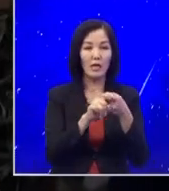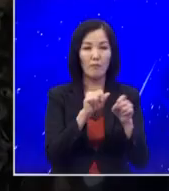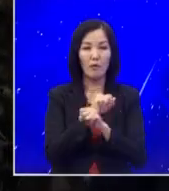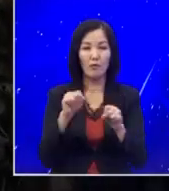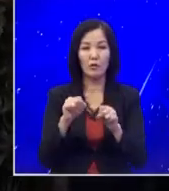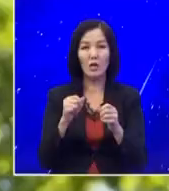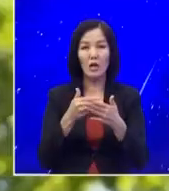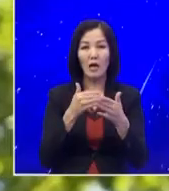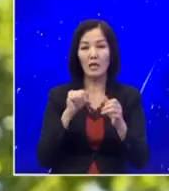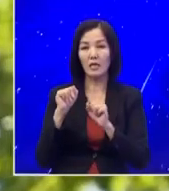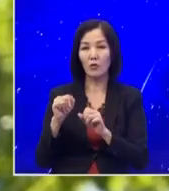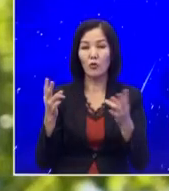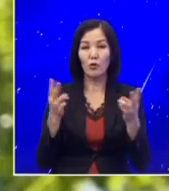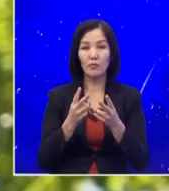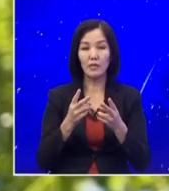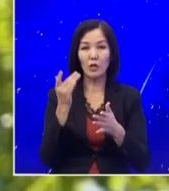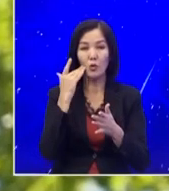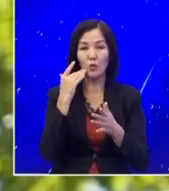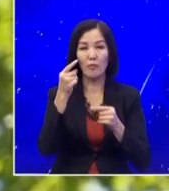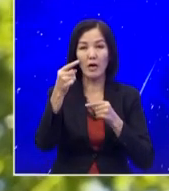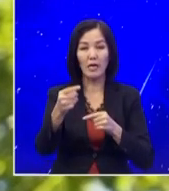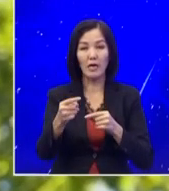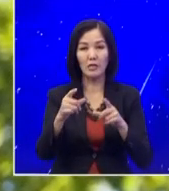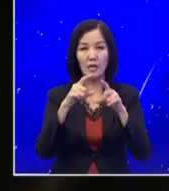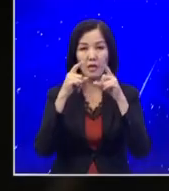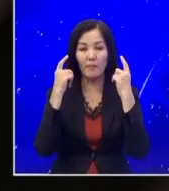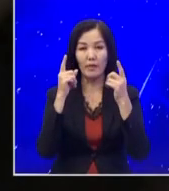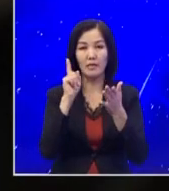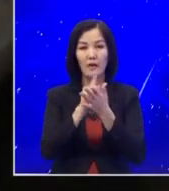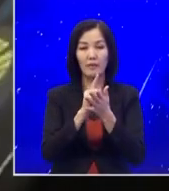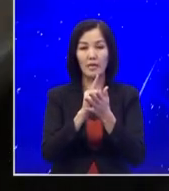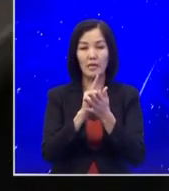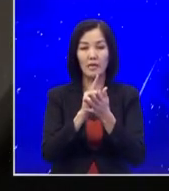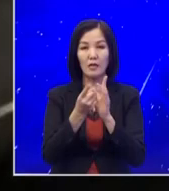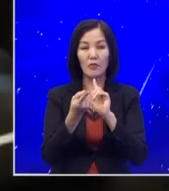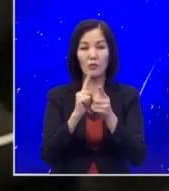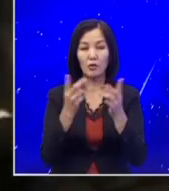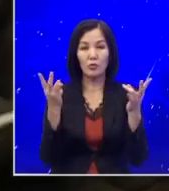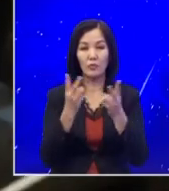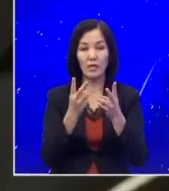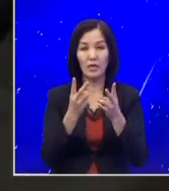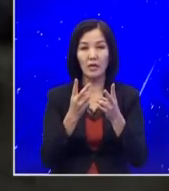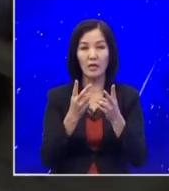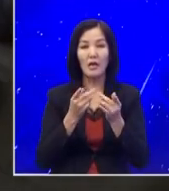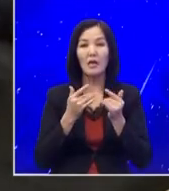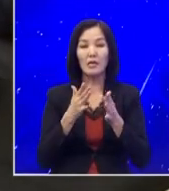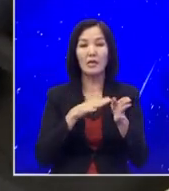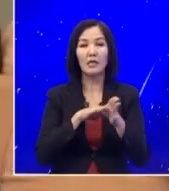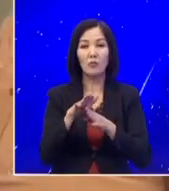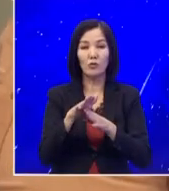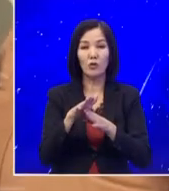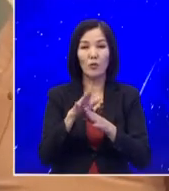бәрін жасауымыз керек. Үнемі арақашықтықты сақтап, дағдыларымызды өзгертуге тура келеді. Санитарлық талаптарды